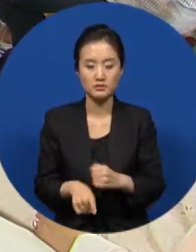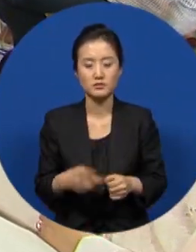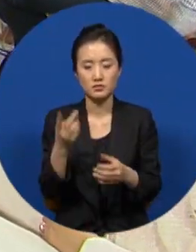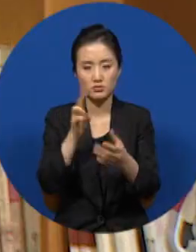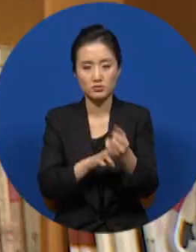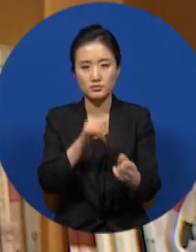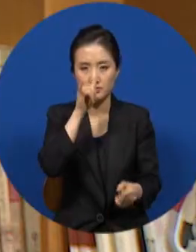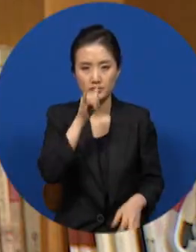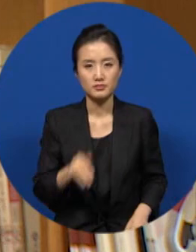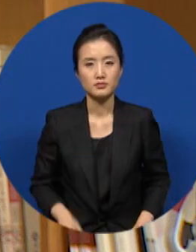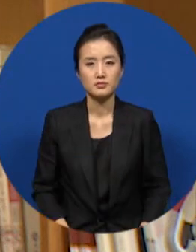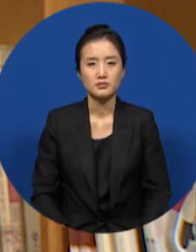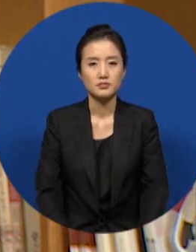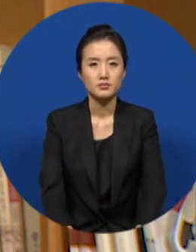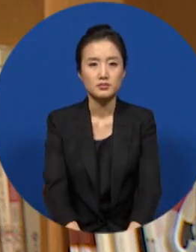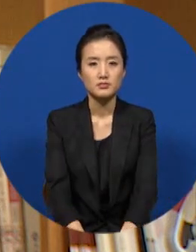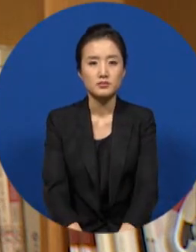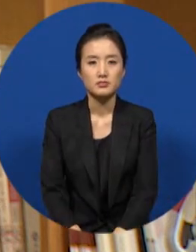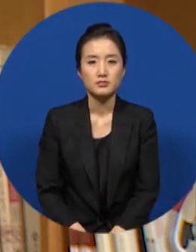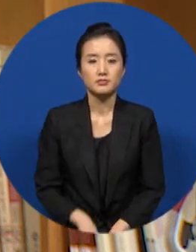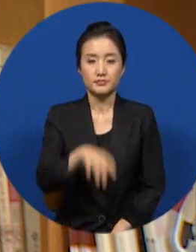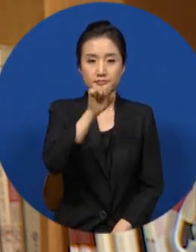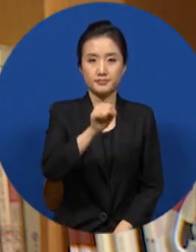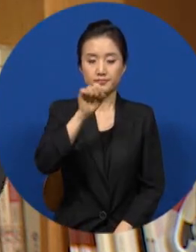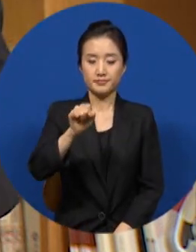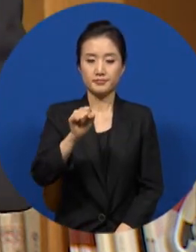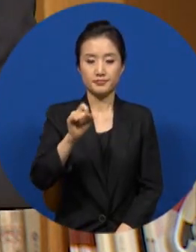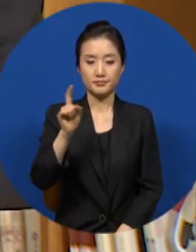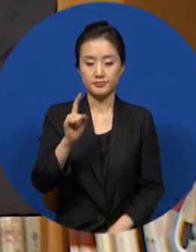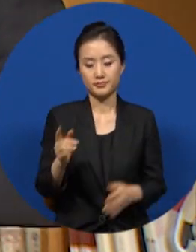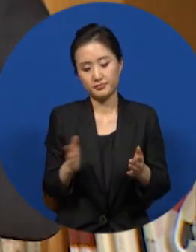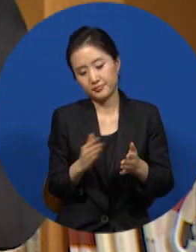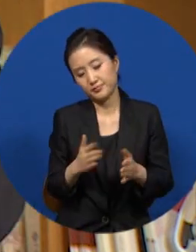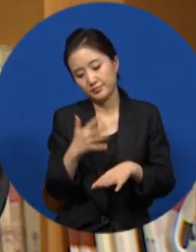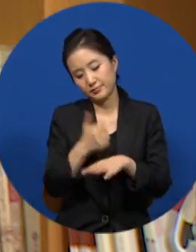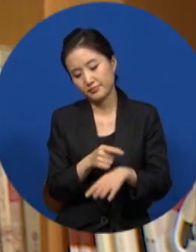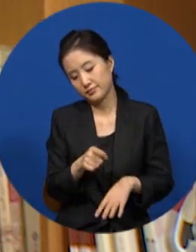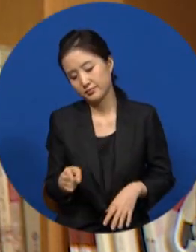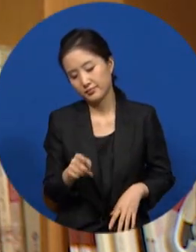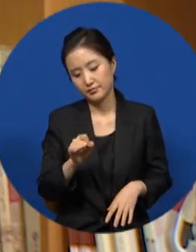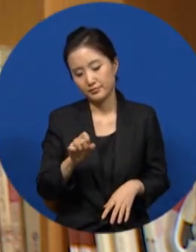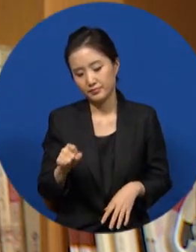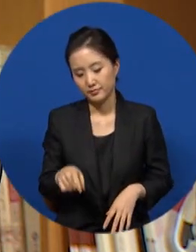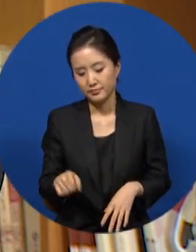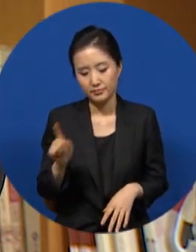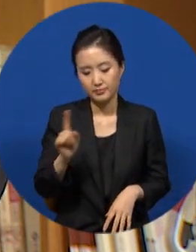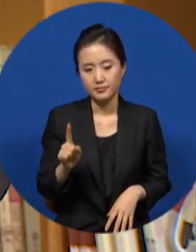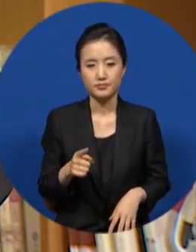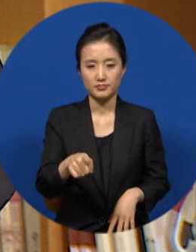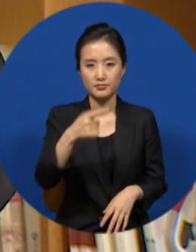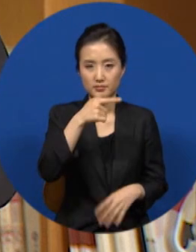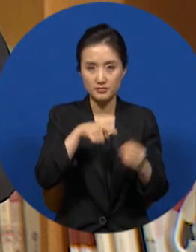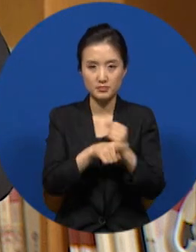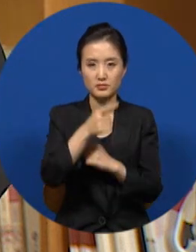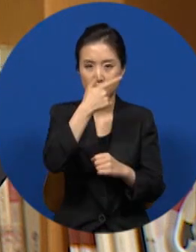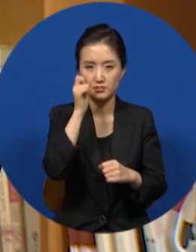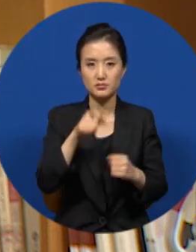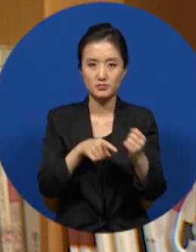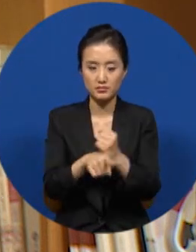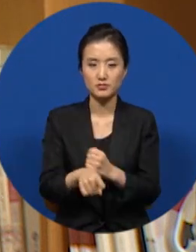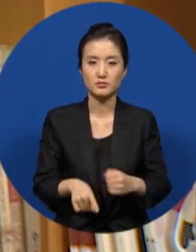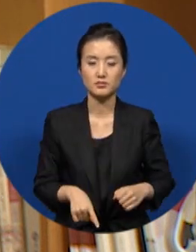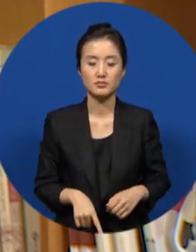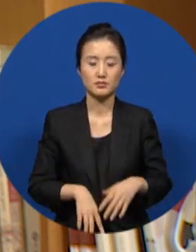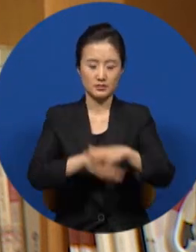있습니다. 그리고 뒤쪽에 이제 SS는 뭐냐면 명사형 어미지만 LESS예요. 적다는 거야. 그러니까 스트레스를